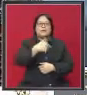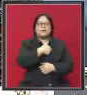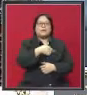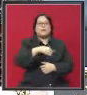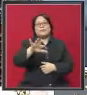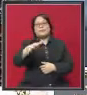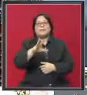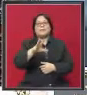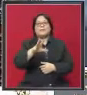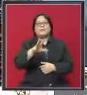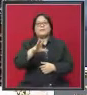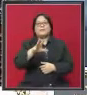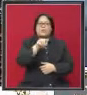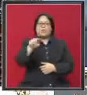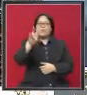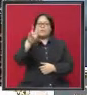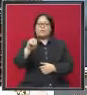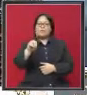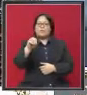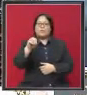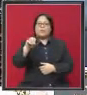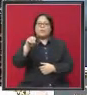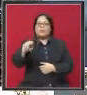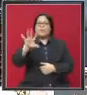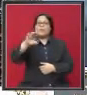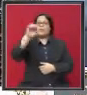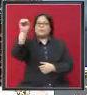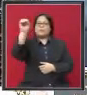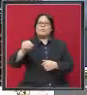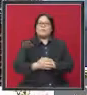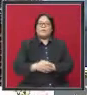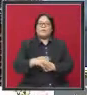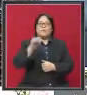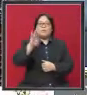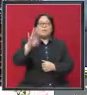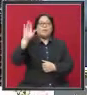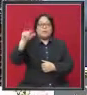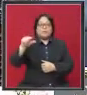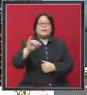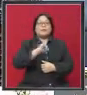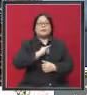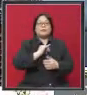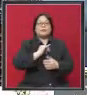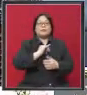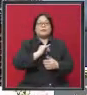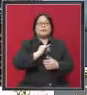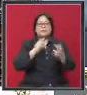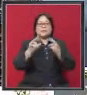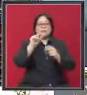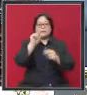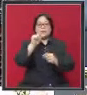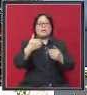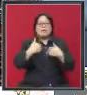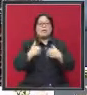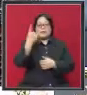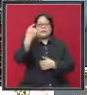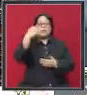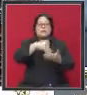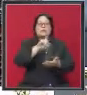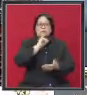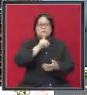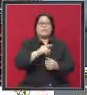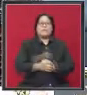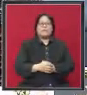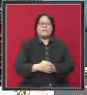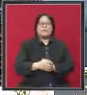dalam kurang lingkungan 6.5 hingga 7.5%. Yang Mohamad Baling, saya ingin bercakap sedikit, ada satu lagi